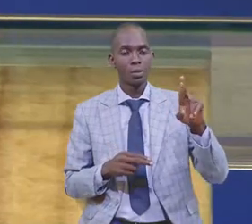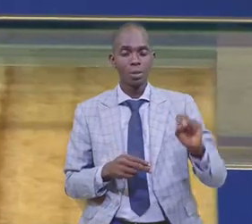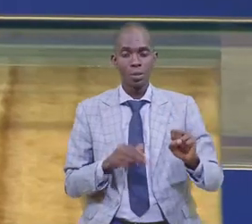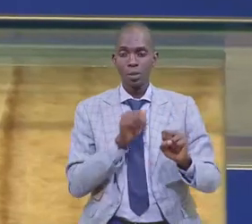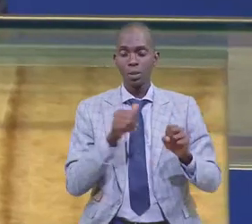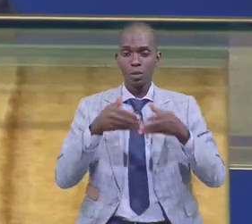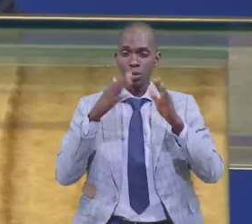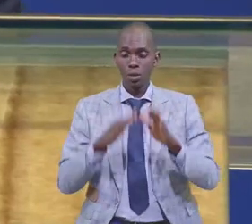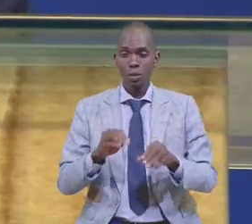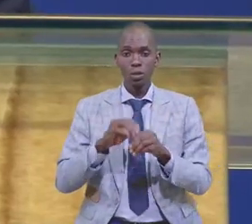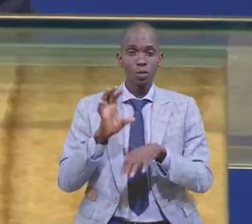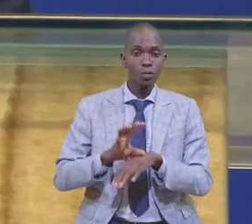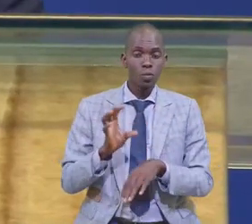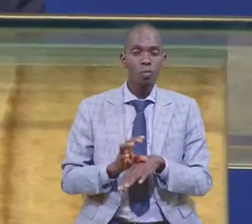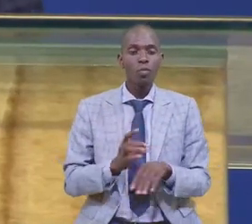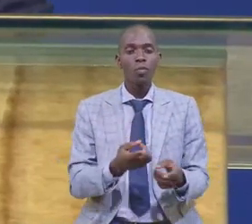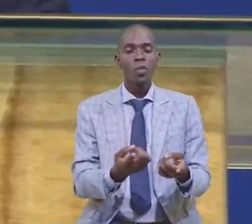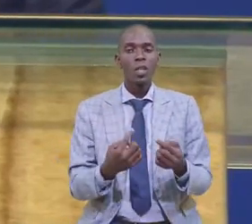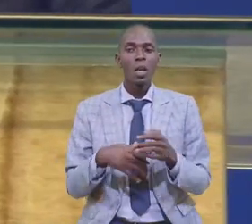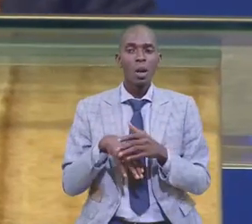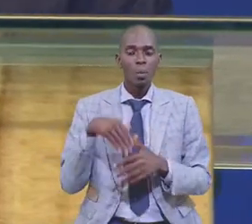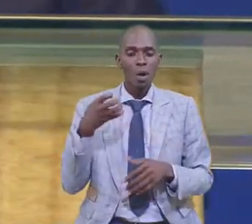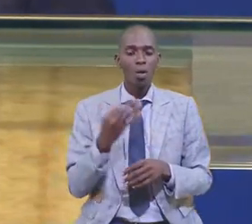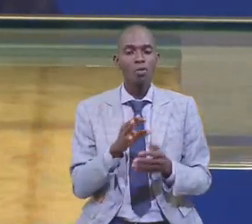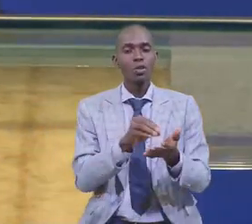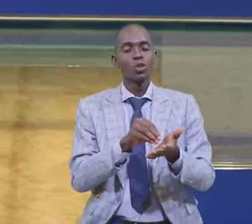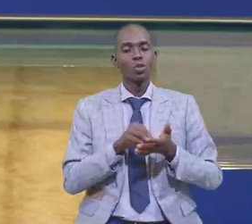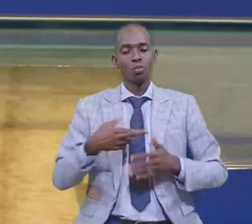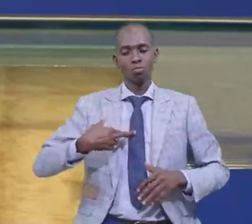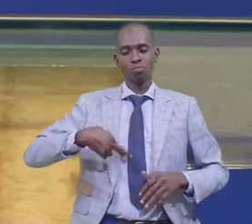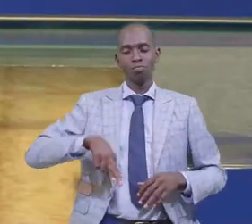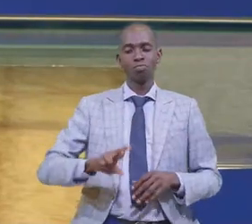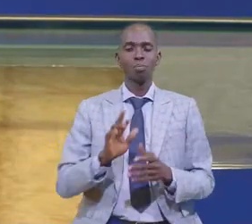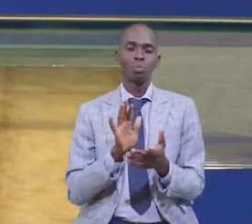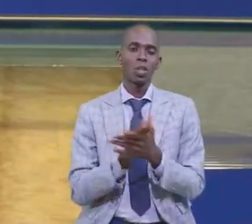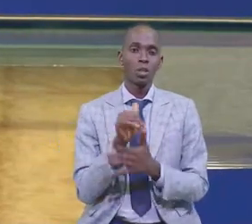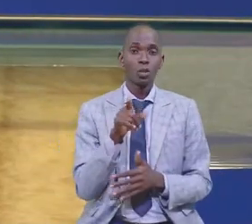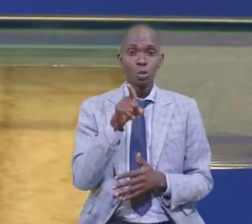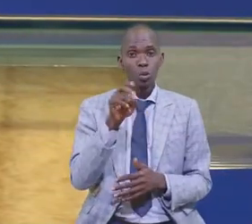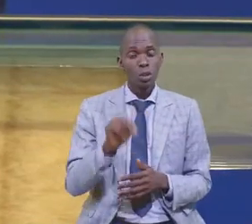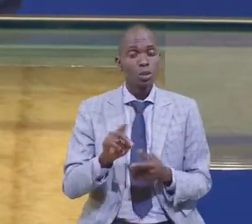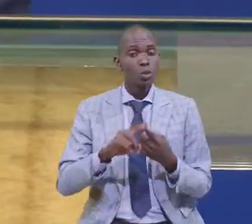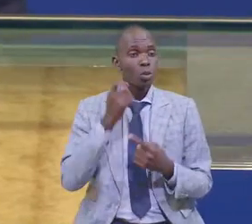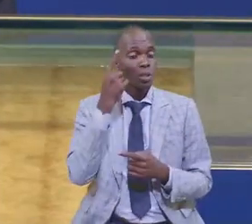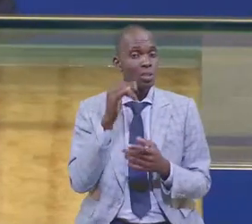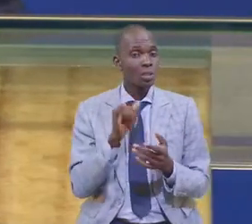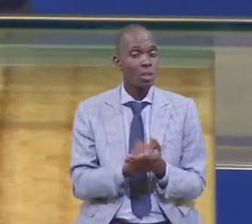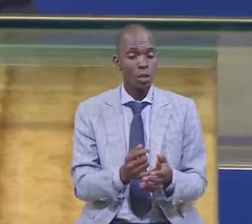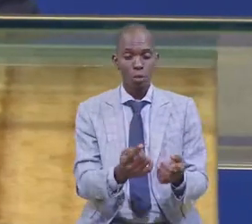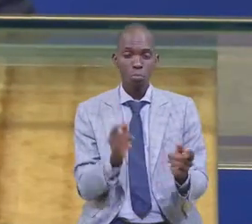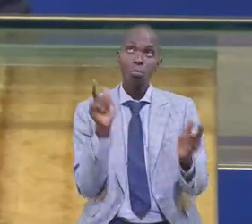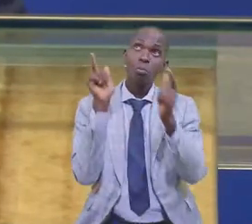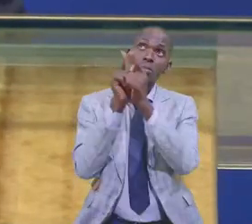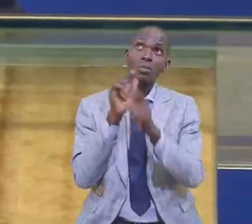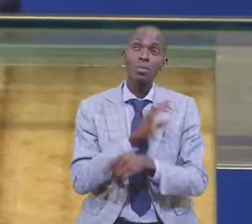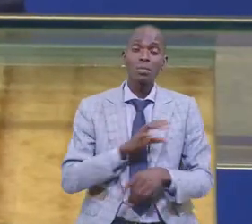un dirigeant de la synagogue, était sorti de son cercle religieux. Nous devons comprendre que venir